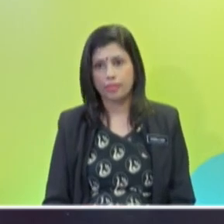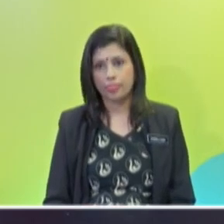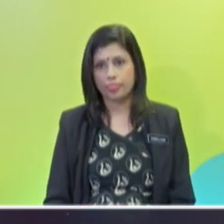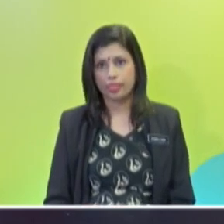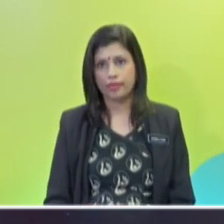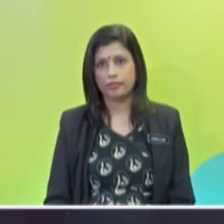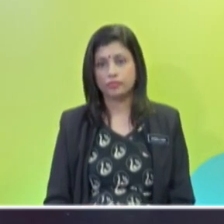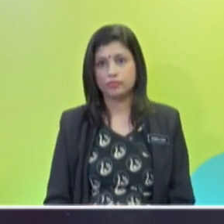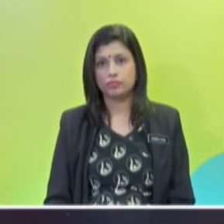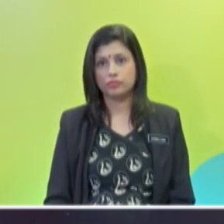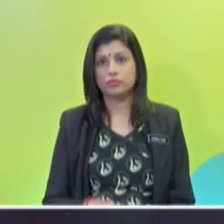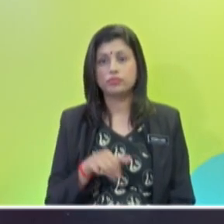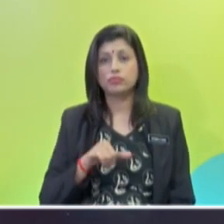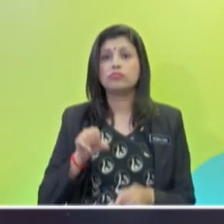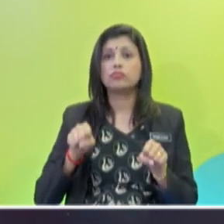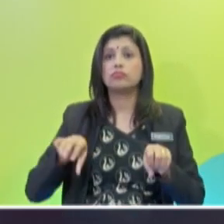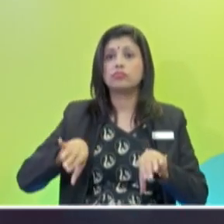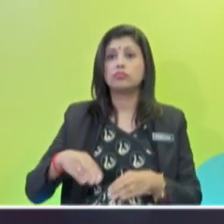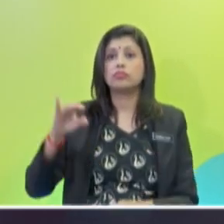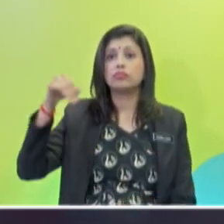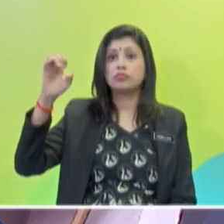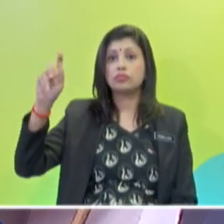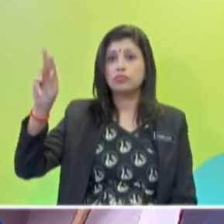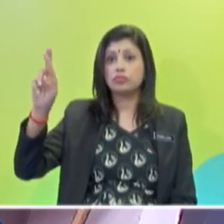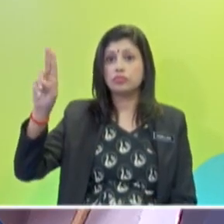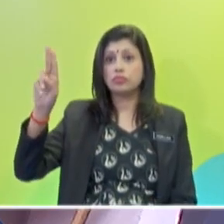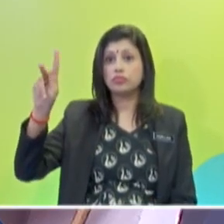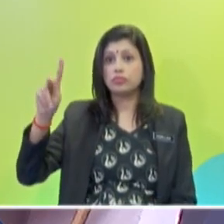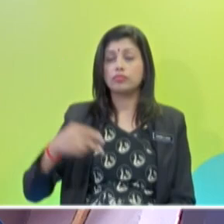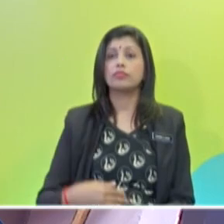begitu saja, kita boleh buat jeruk. Pandai Akmal. Okey,